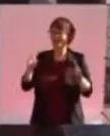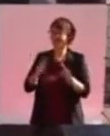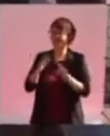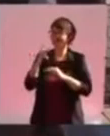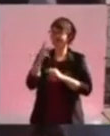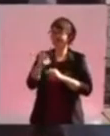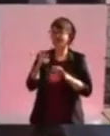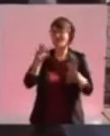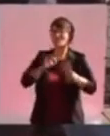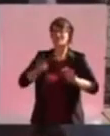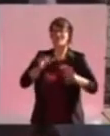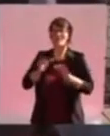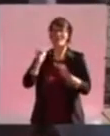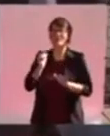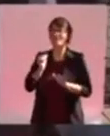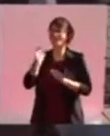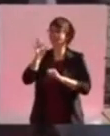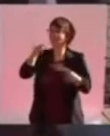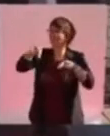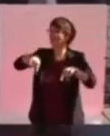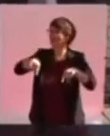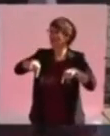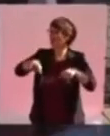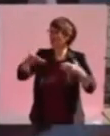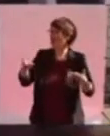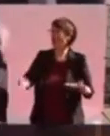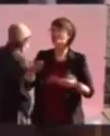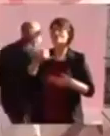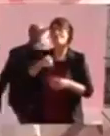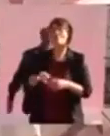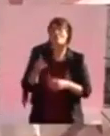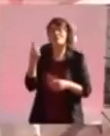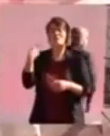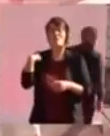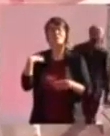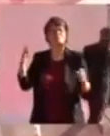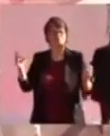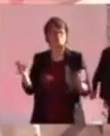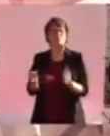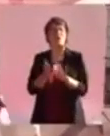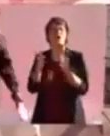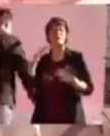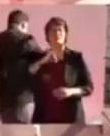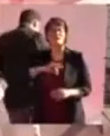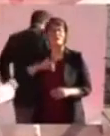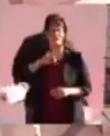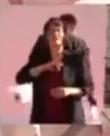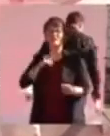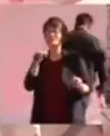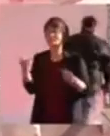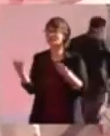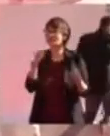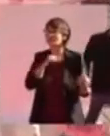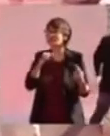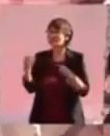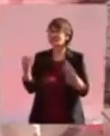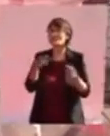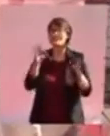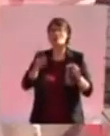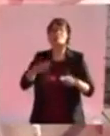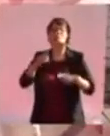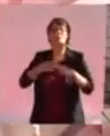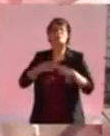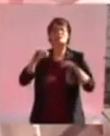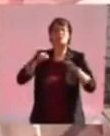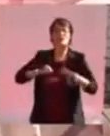dell'iniziativa di oggi è stata un'occasione molto interessante per discutere del tema dei bisogni di salute dell'integrazione